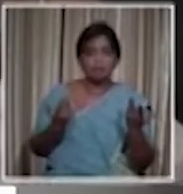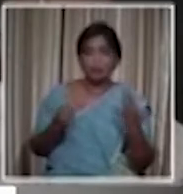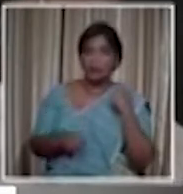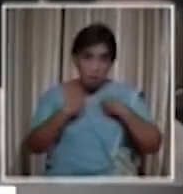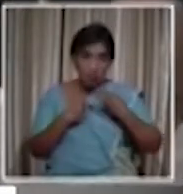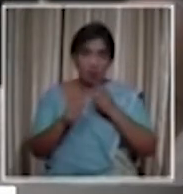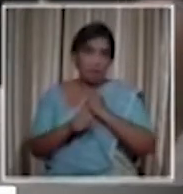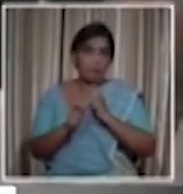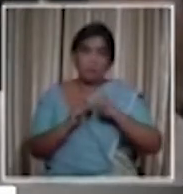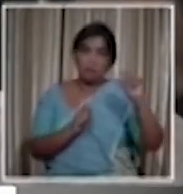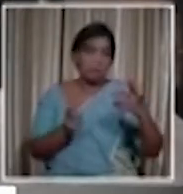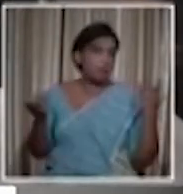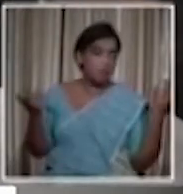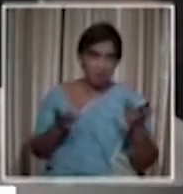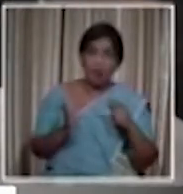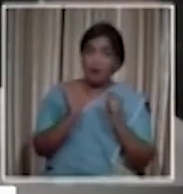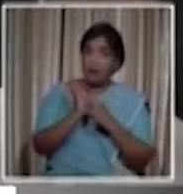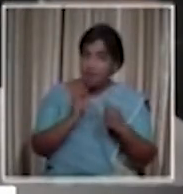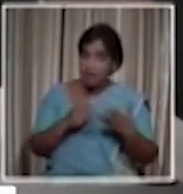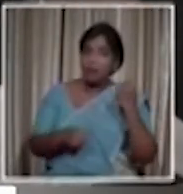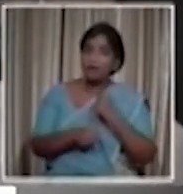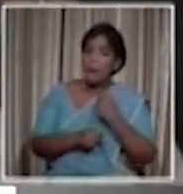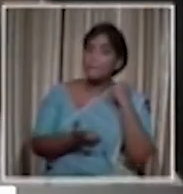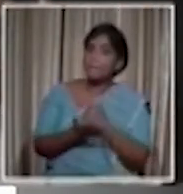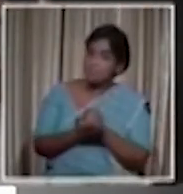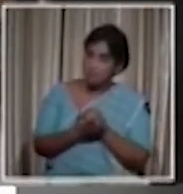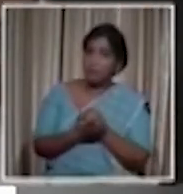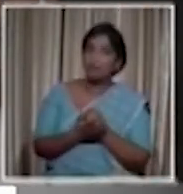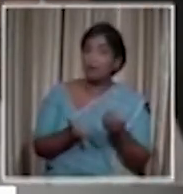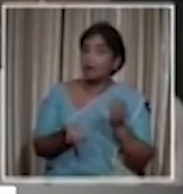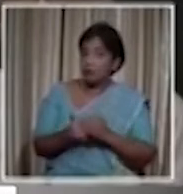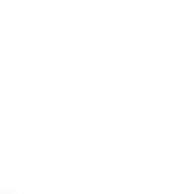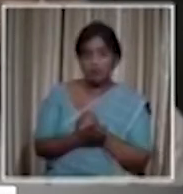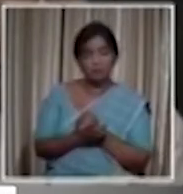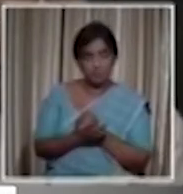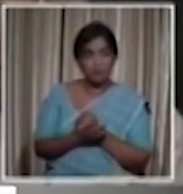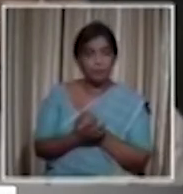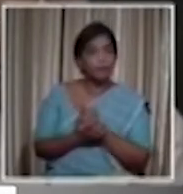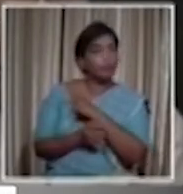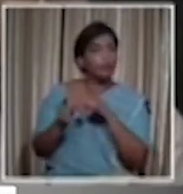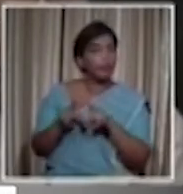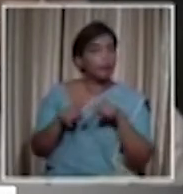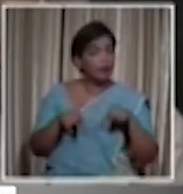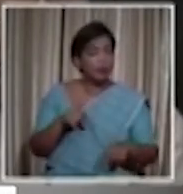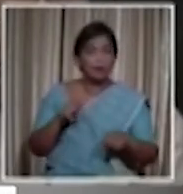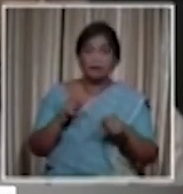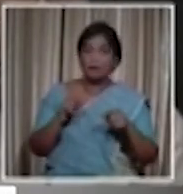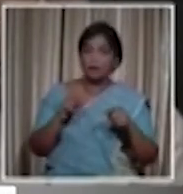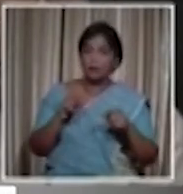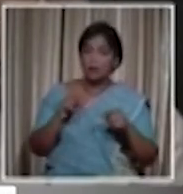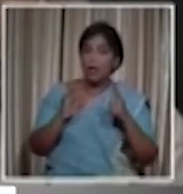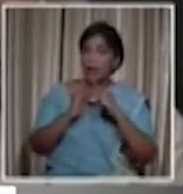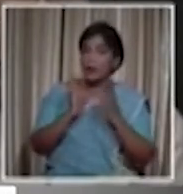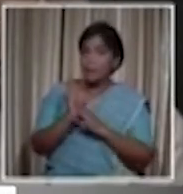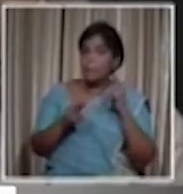रजयट नह हे नायबार रजयटो राज्य बैंकुलट तव दुरट दरंट बह अपदन जात्यंत्र मूल्य